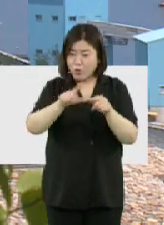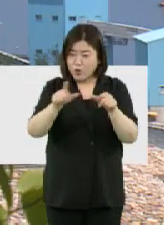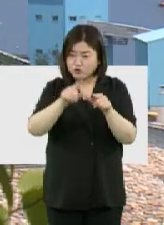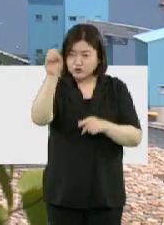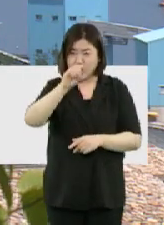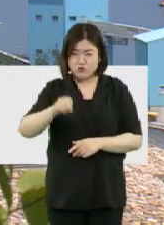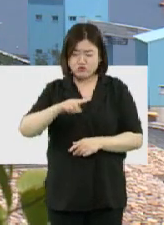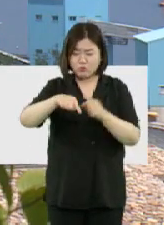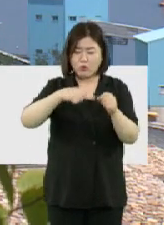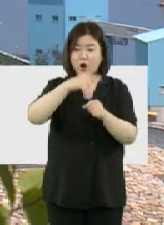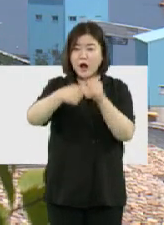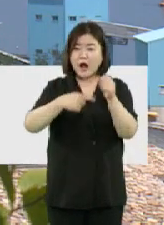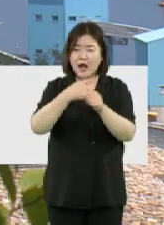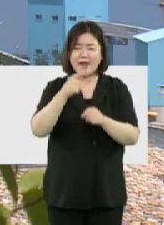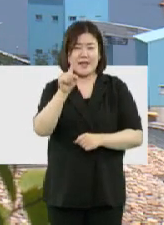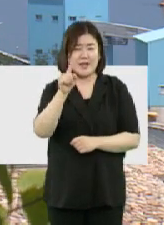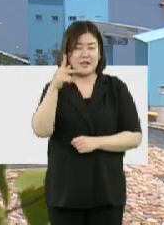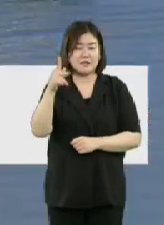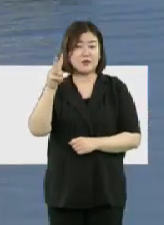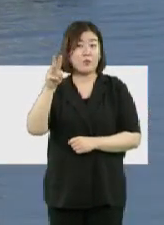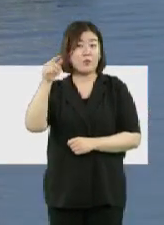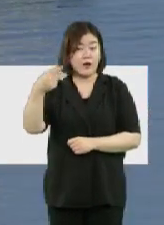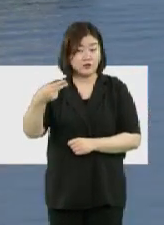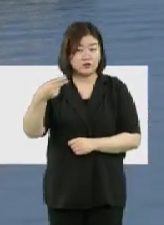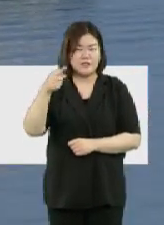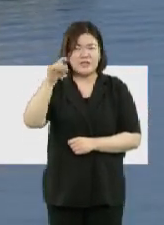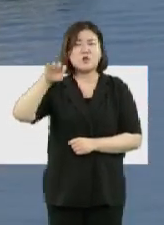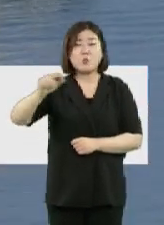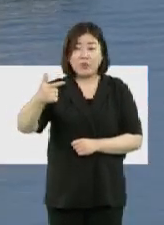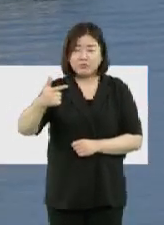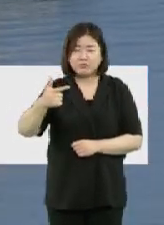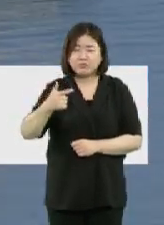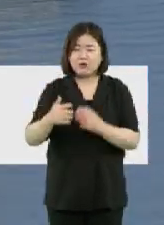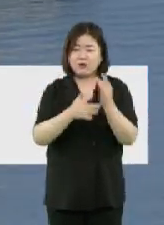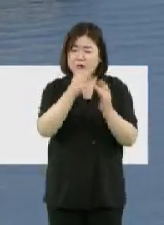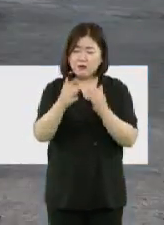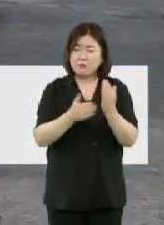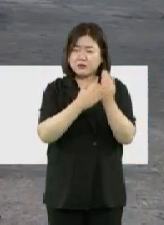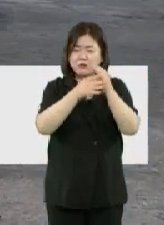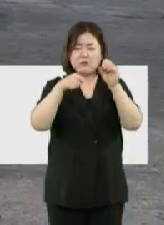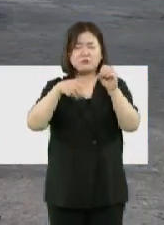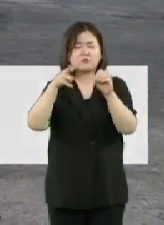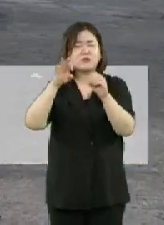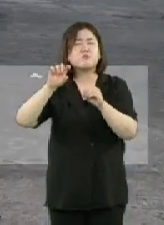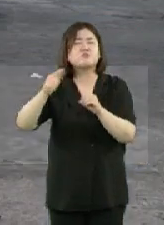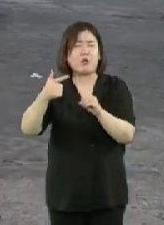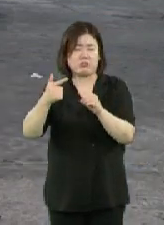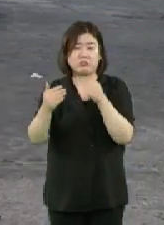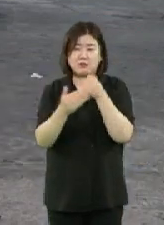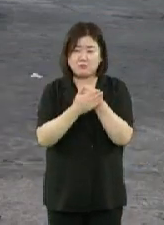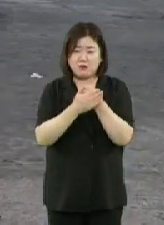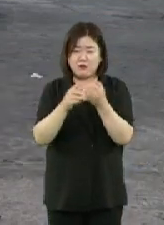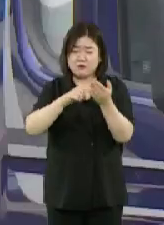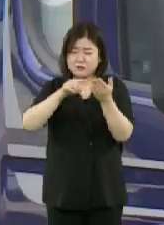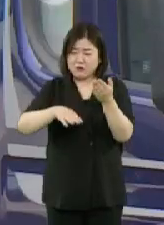세율은 원자력발전이 1kW시당 1원인 반면 화력발전은 0.3원에 불과해